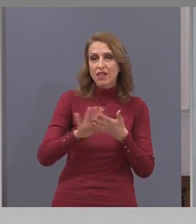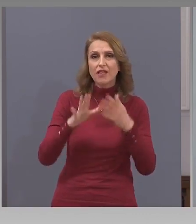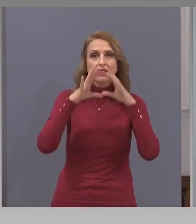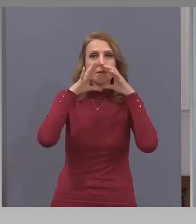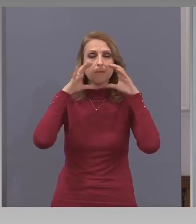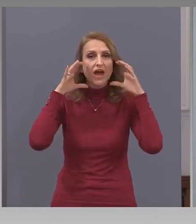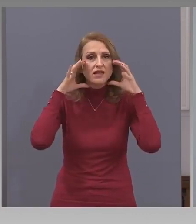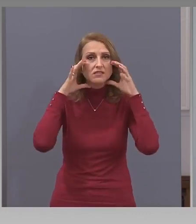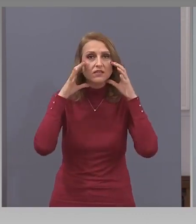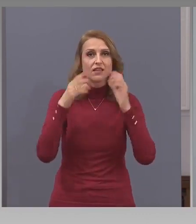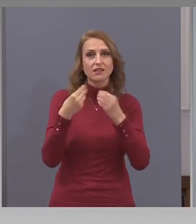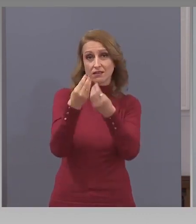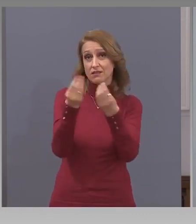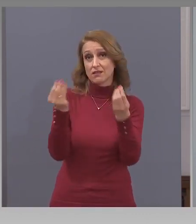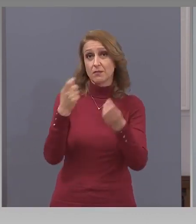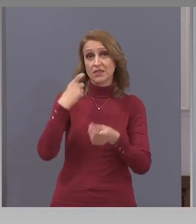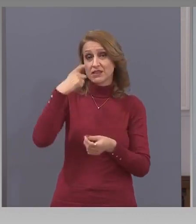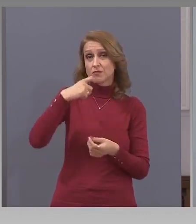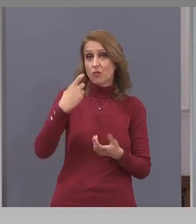заболекарите.